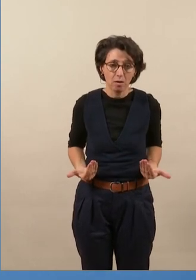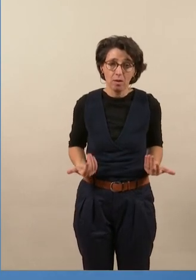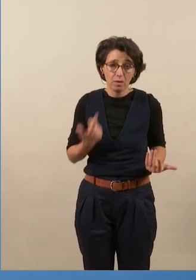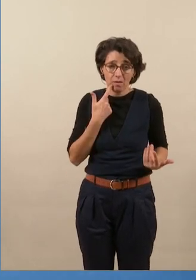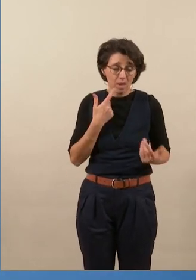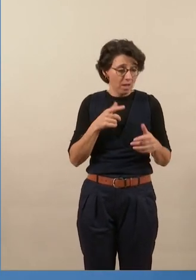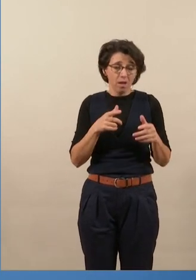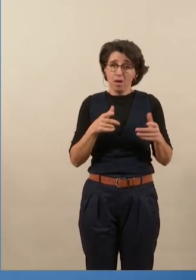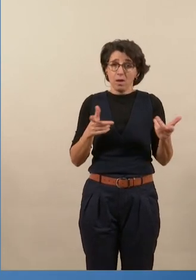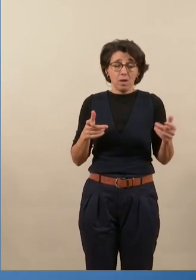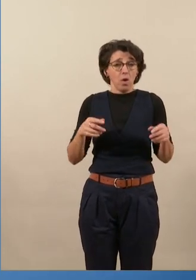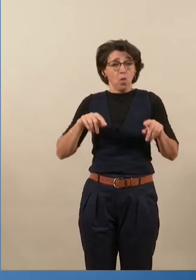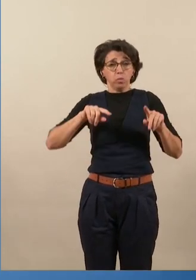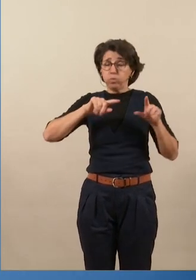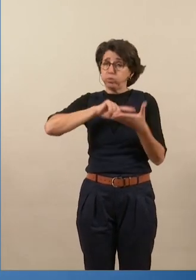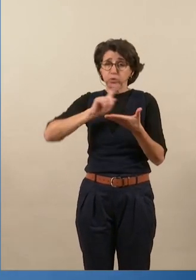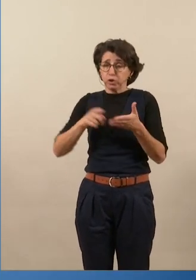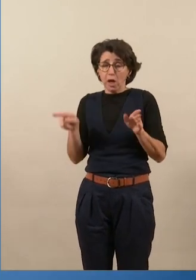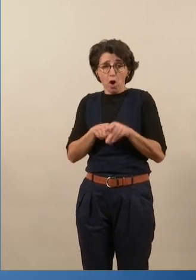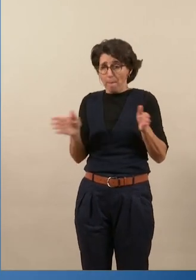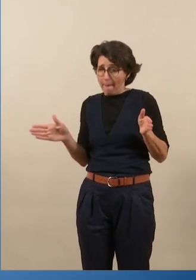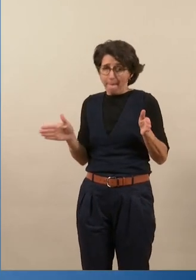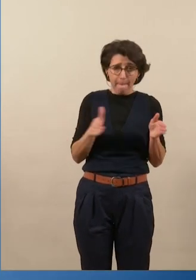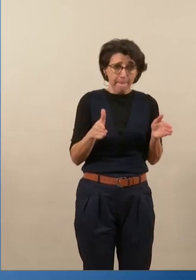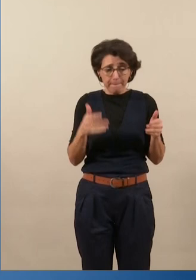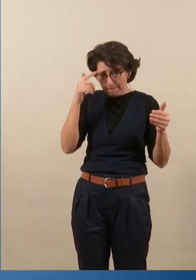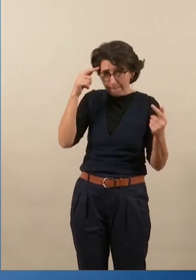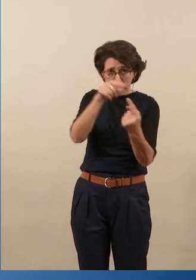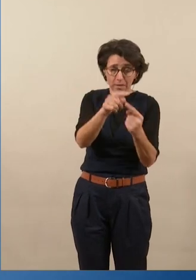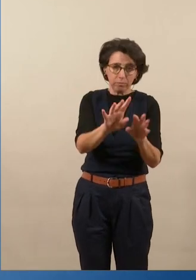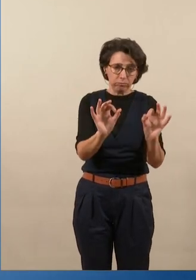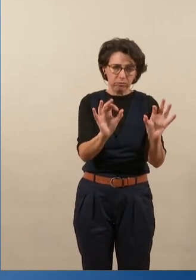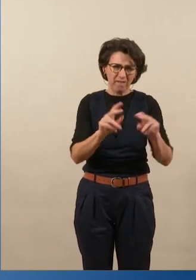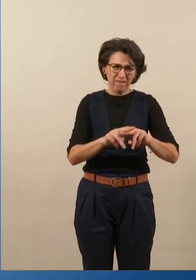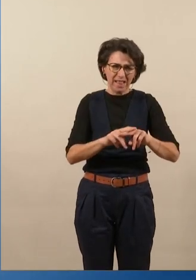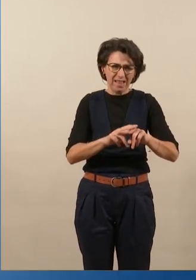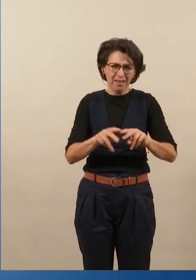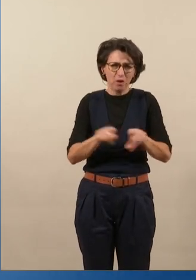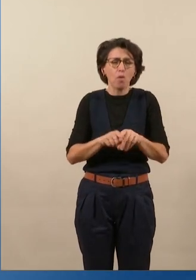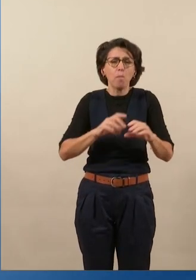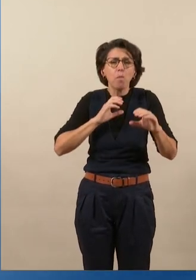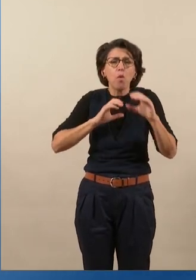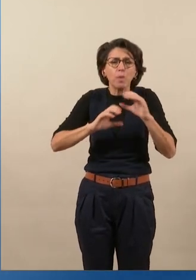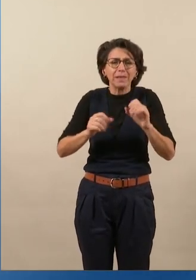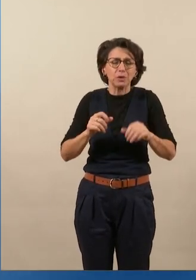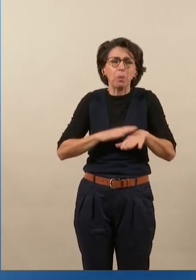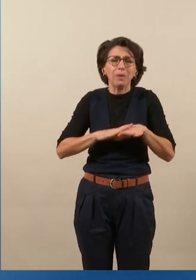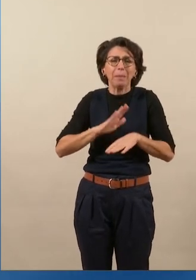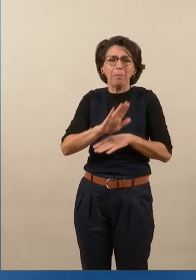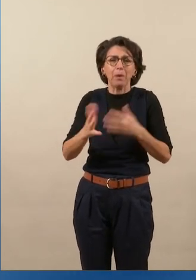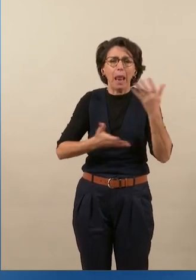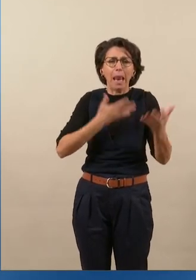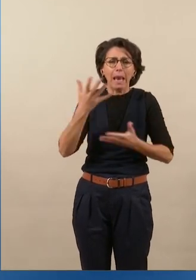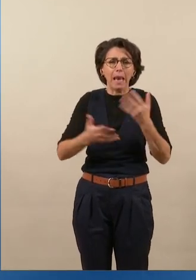politique c'est vraiment regrettable car ce sont des su développements durbles devrai nous rassembler nous unir et nous